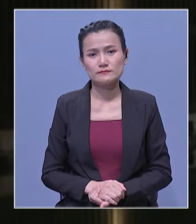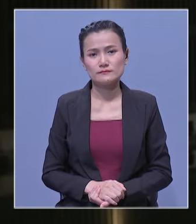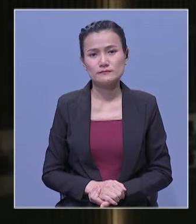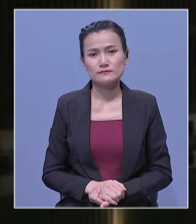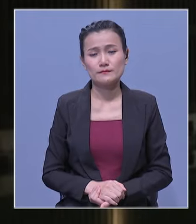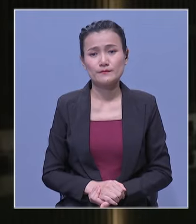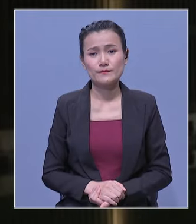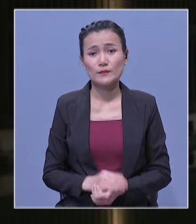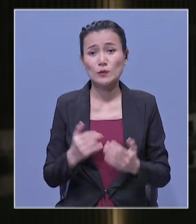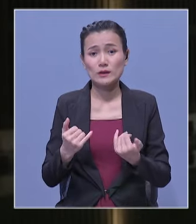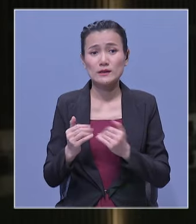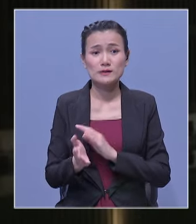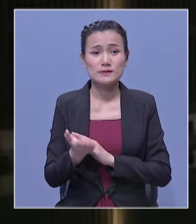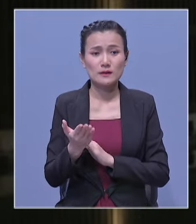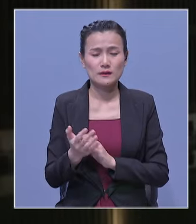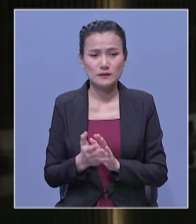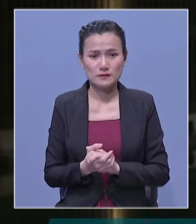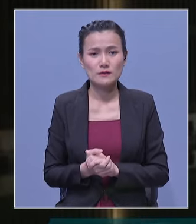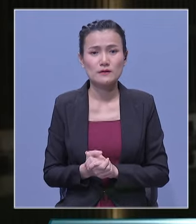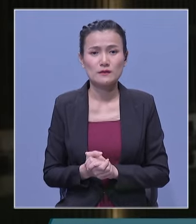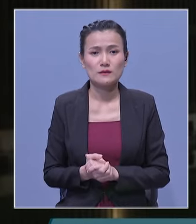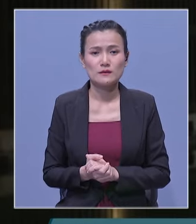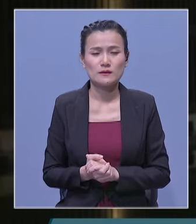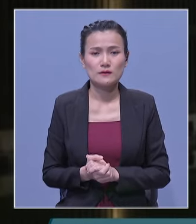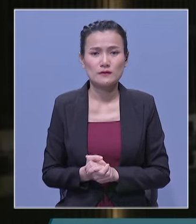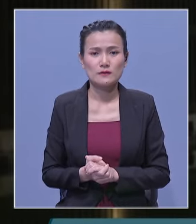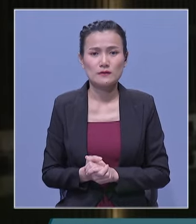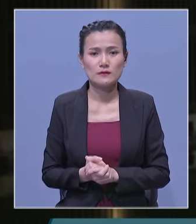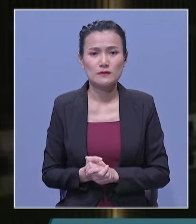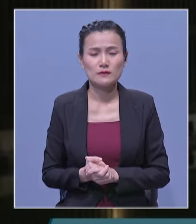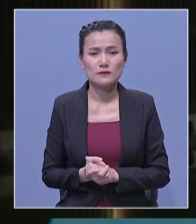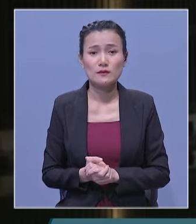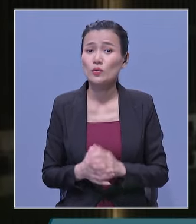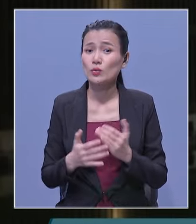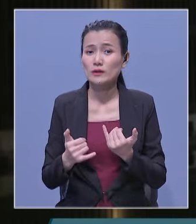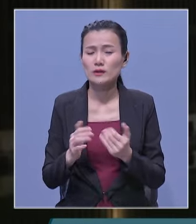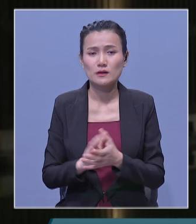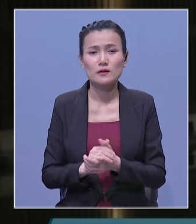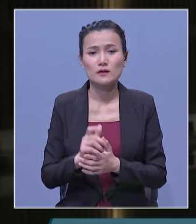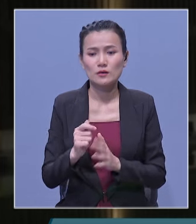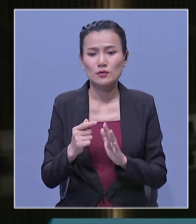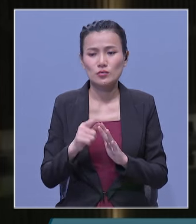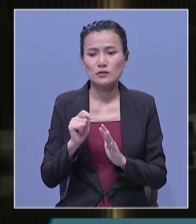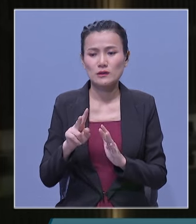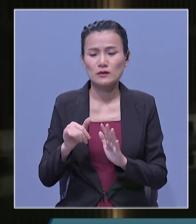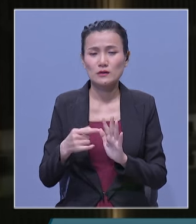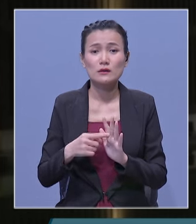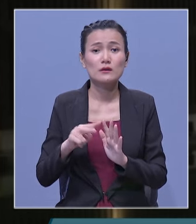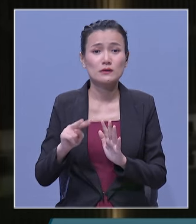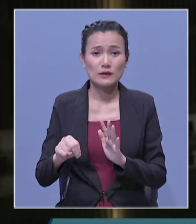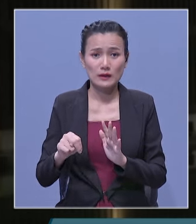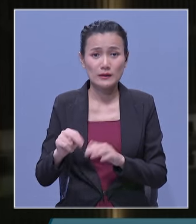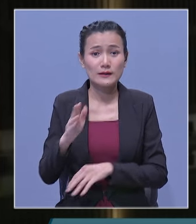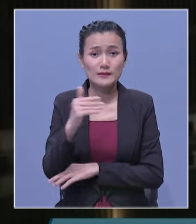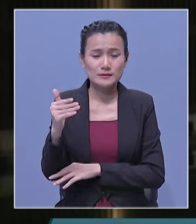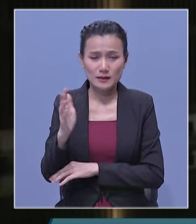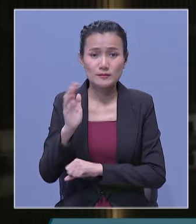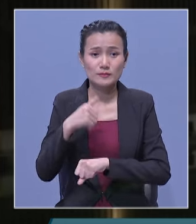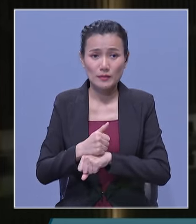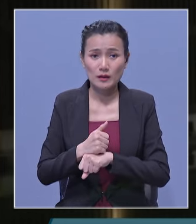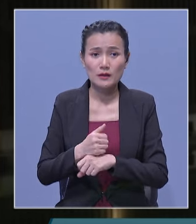ค่ะโดยเช้านี้นะคะนายชัยวัฒน์ลิ้มลิขิตอักษรผู้อำนวยการสำนักอุทยานแห่งชาติค่ะก็ได้เข้าชี้แจงกับกรรมาธิการนะคะโดยยืนยันว่าพื้น